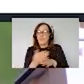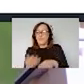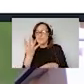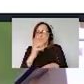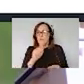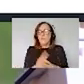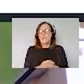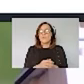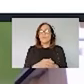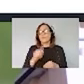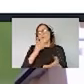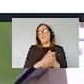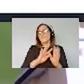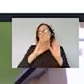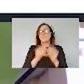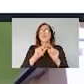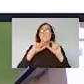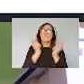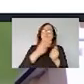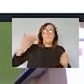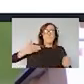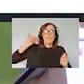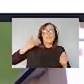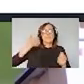4 minuty. To tyle. Ja uzupełnię oczywiście prezentację o